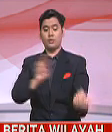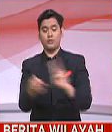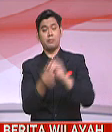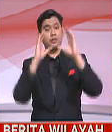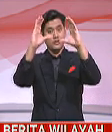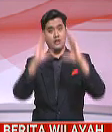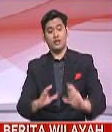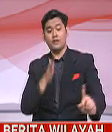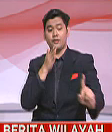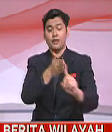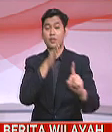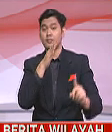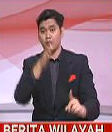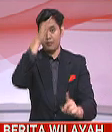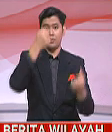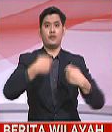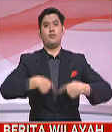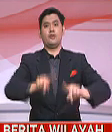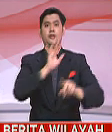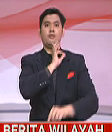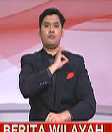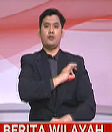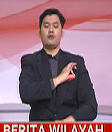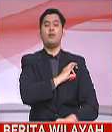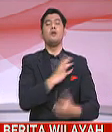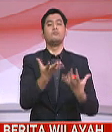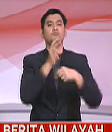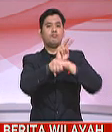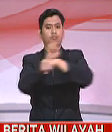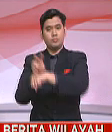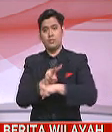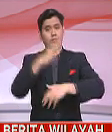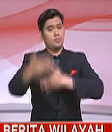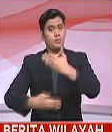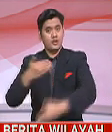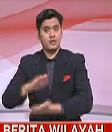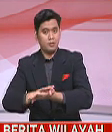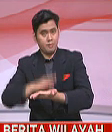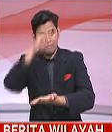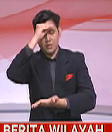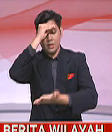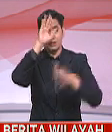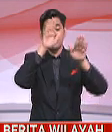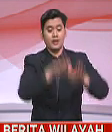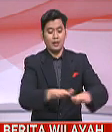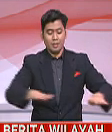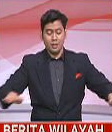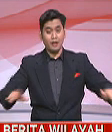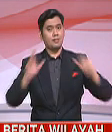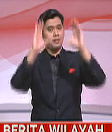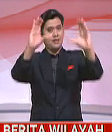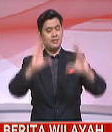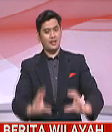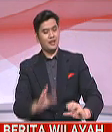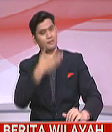dan fokus ibu bapa. Peluang itu dimanfaatkan untuk memantau proses pembelajaran anak-anak secara lebih dekat.